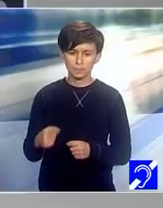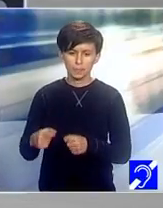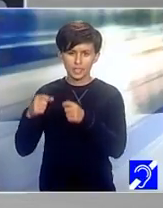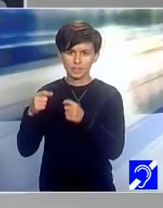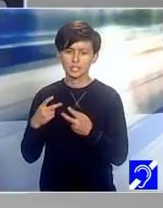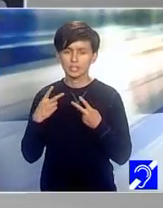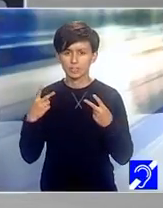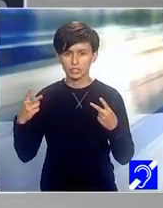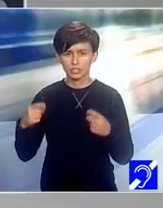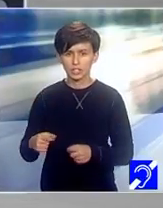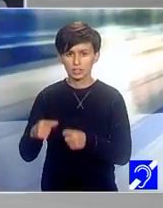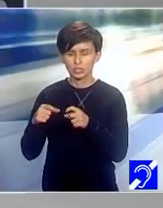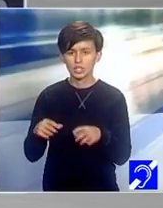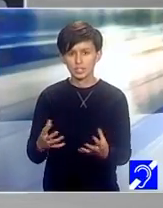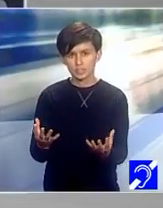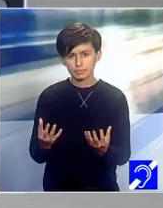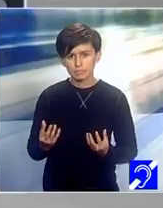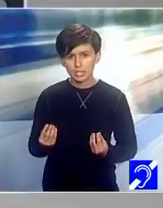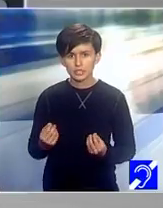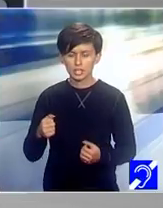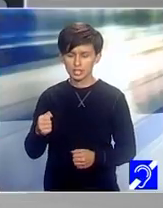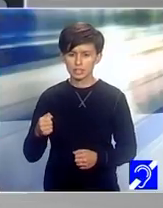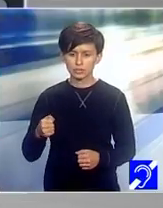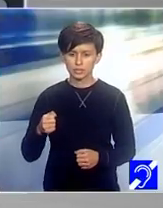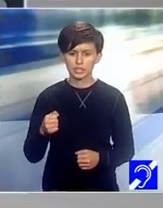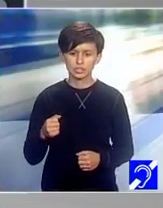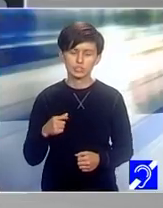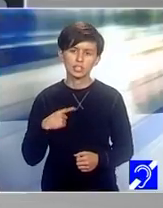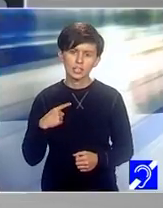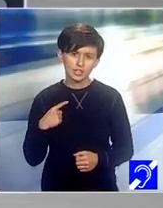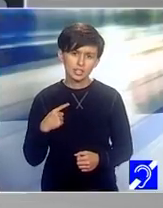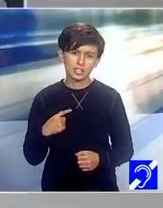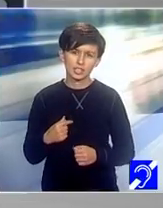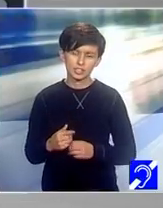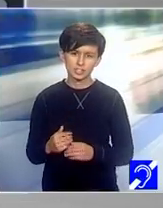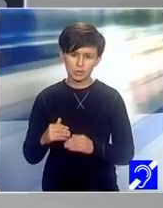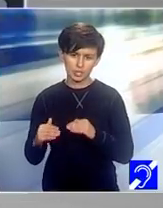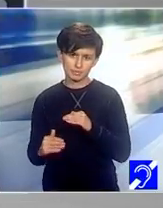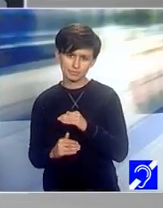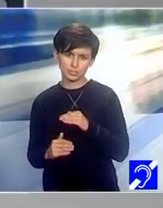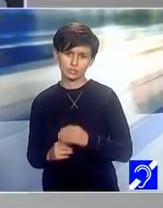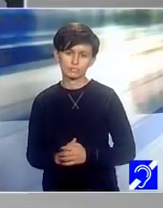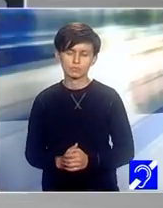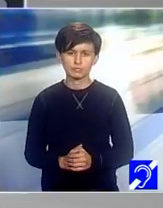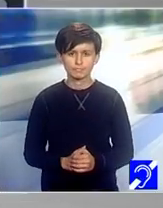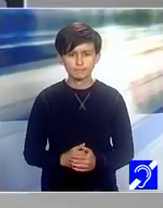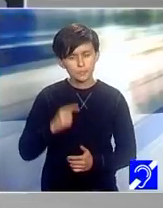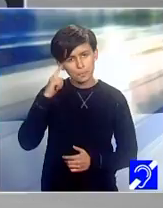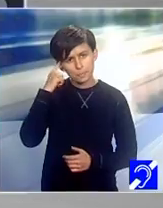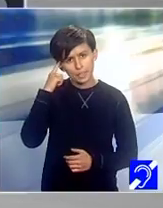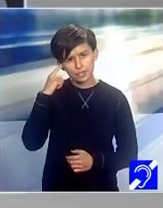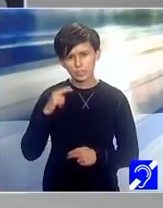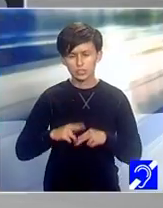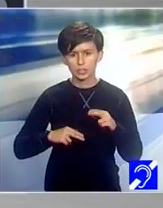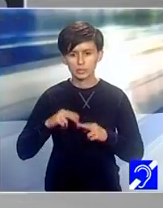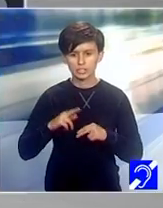clădiri care să atragă turiștii să-i țină acolo, pare totuși restant, știm mai de una, nu? Scandalul cu s-a ajuns